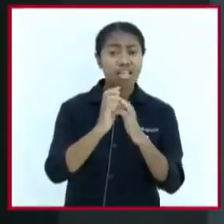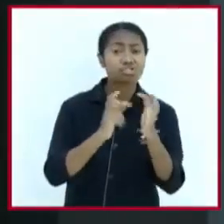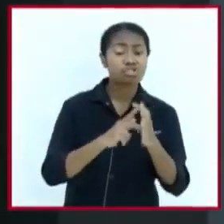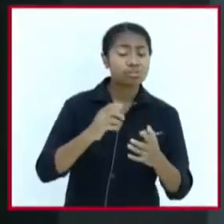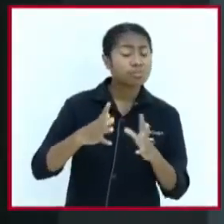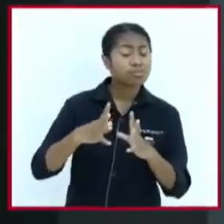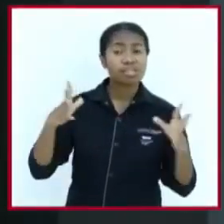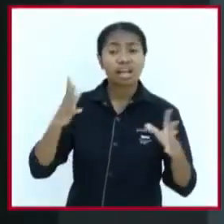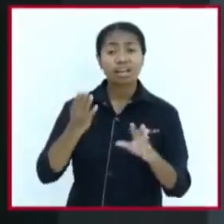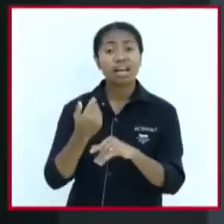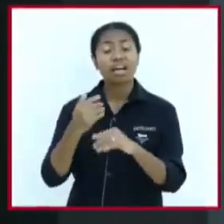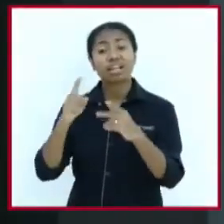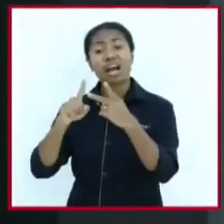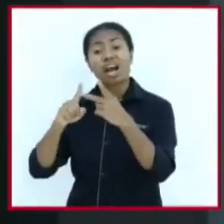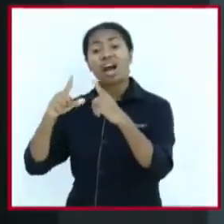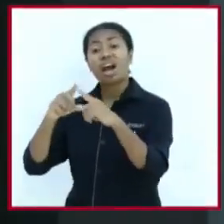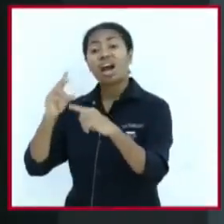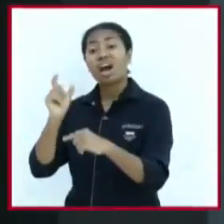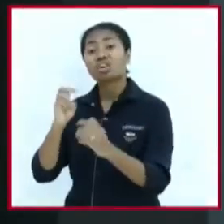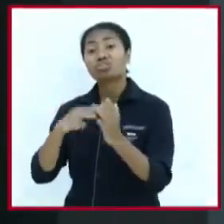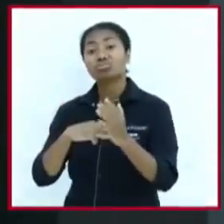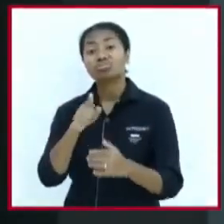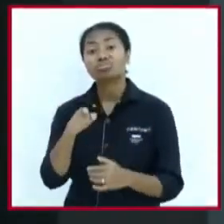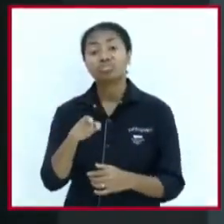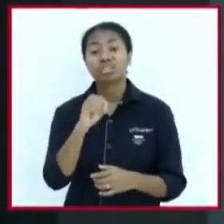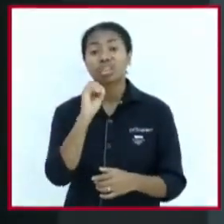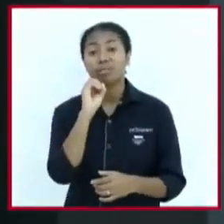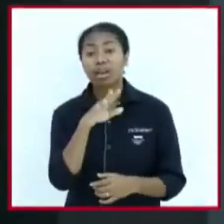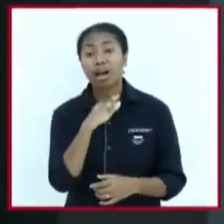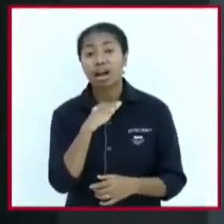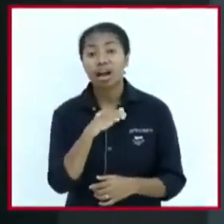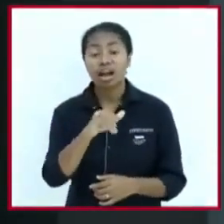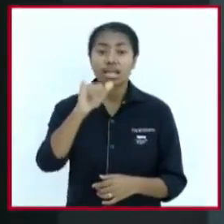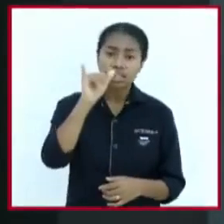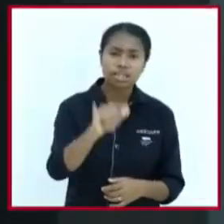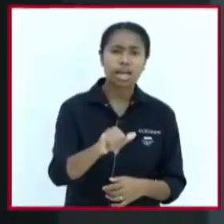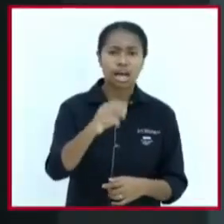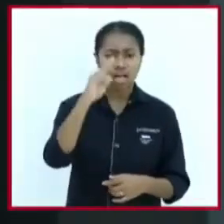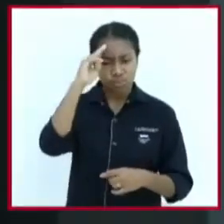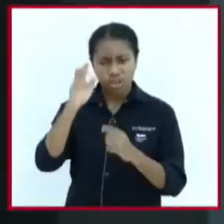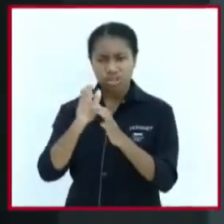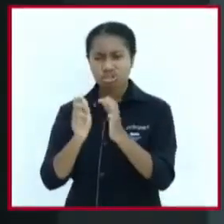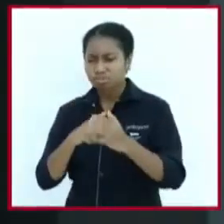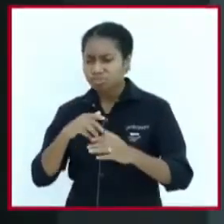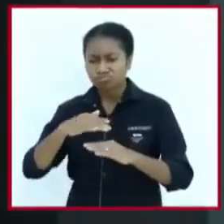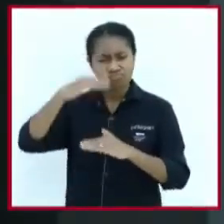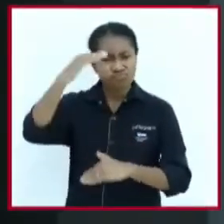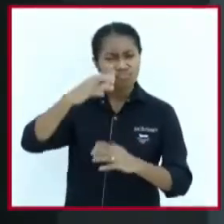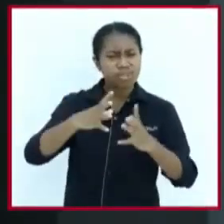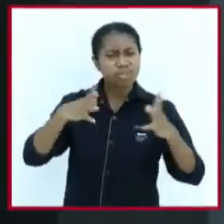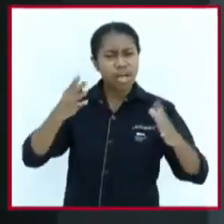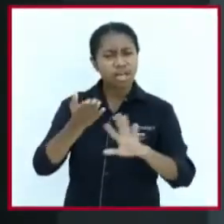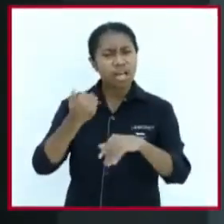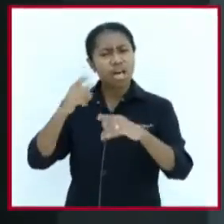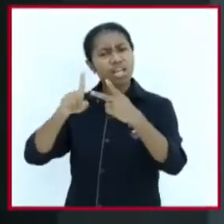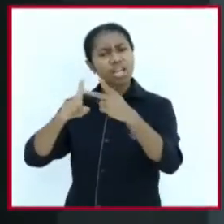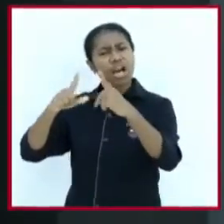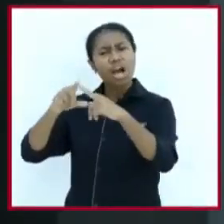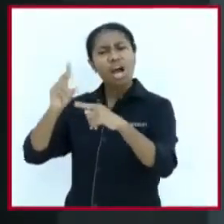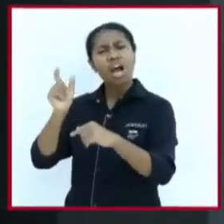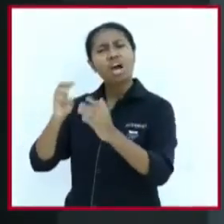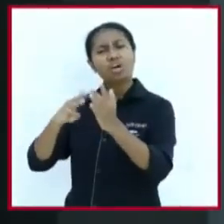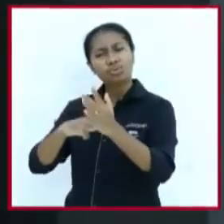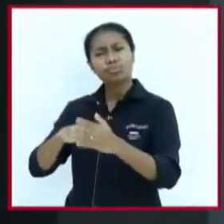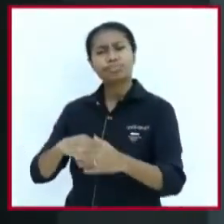tapi penulis surat Ibrani Yes Yesus lebih besar dari Harun Yap